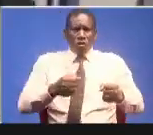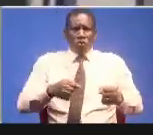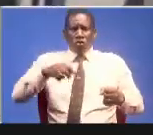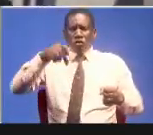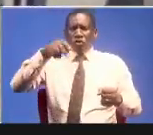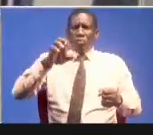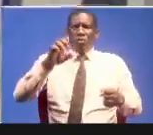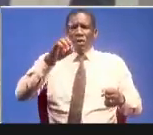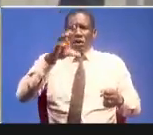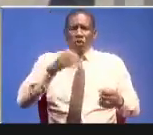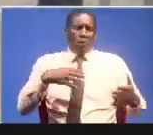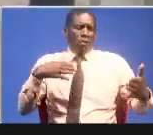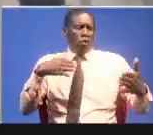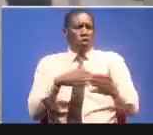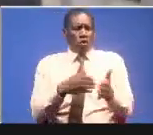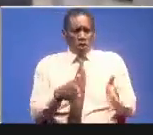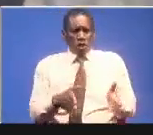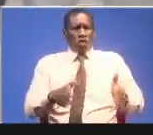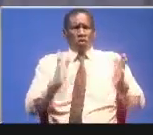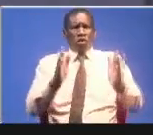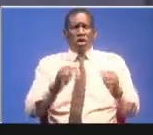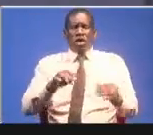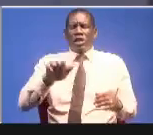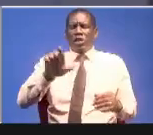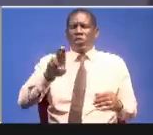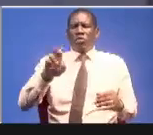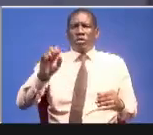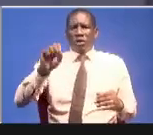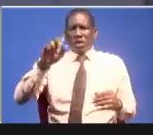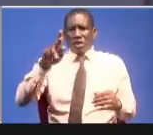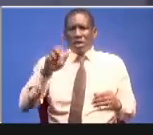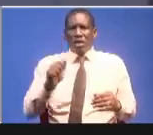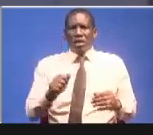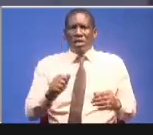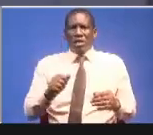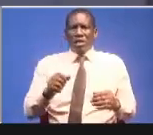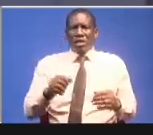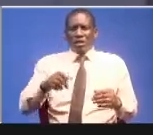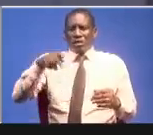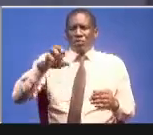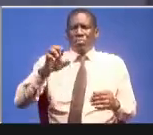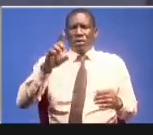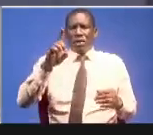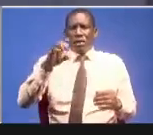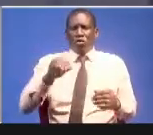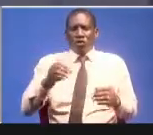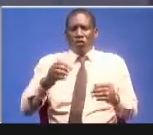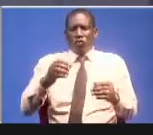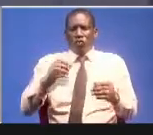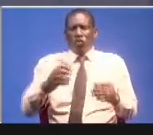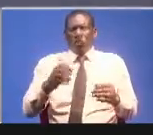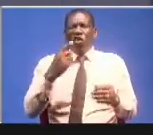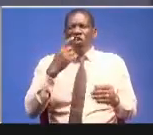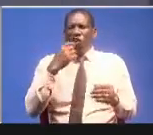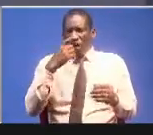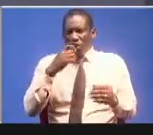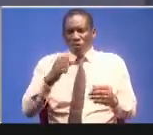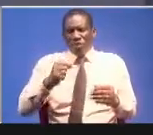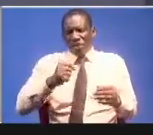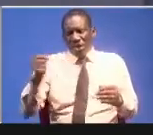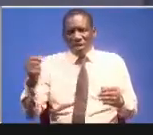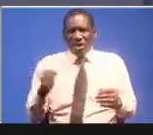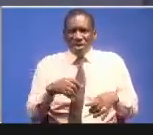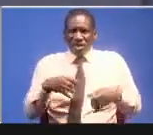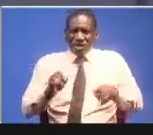Prado yaliwakinga katika barabara ya Lusaka. Prado ya white ilikuwa to the right. Ilijaribu kuniingia. Ile